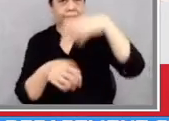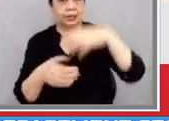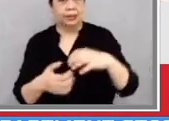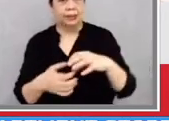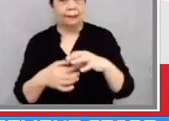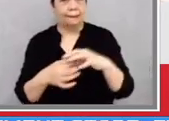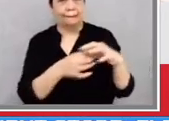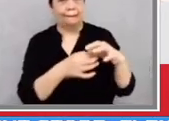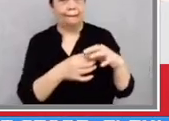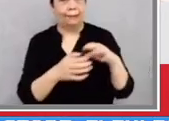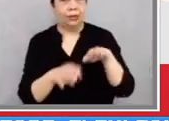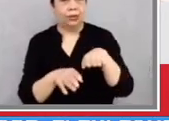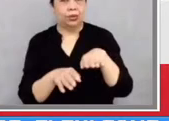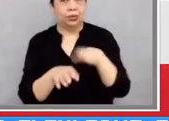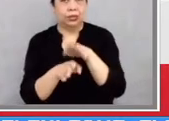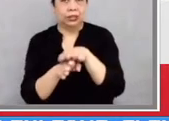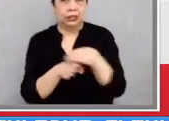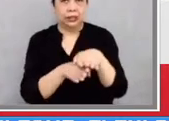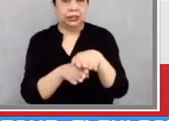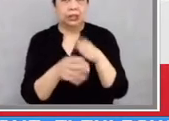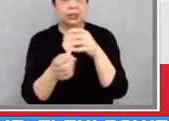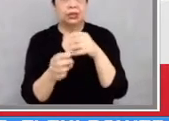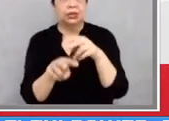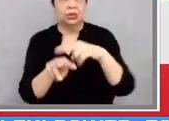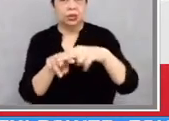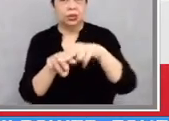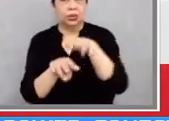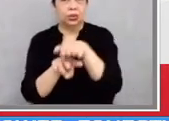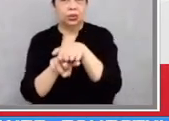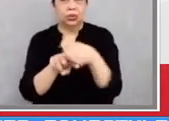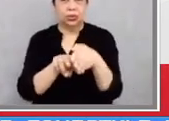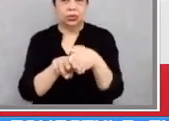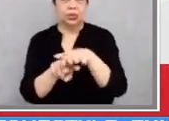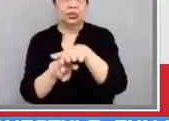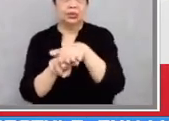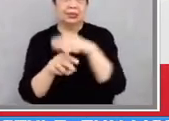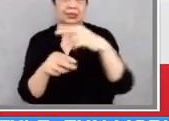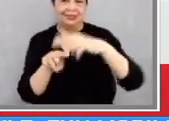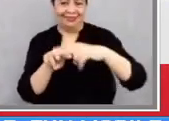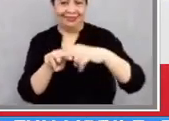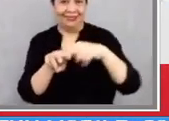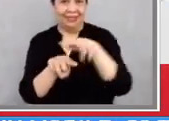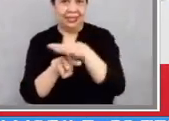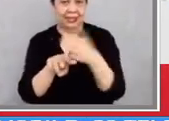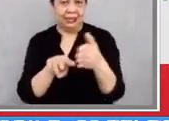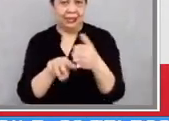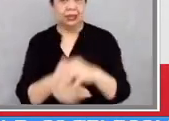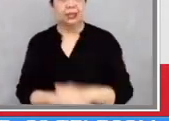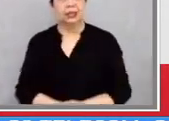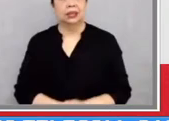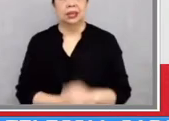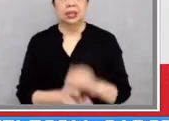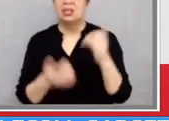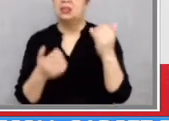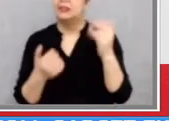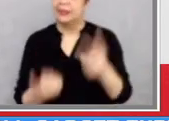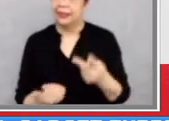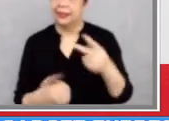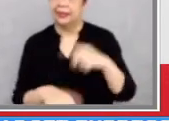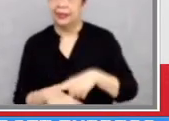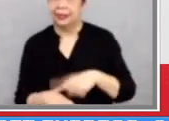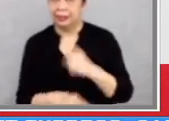derailed train, mm-hmm. Derailed locomotive. Opo. Pangalawang insidente na ito ng pagka-discarrel ngayong taon